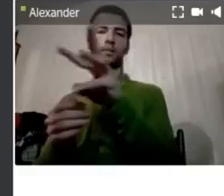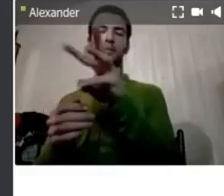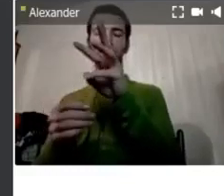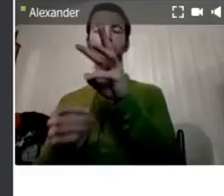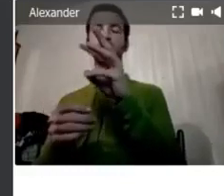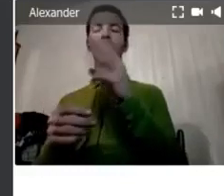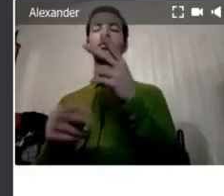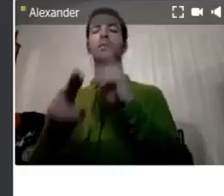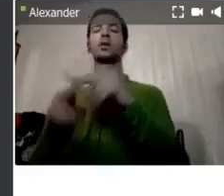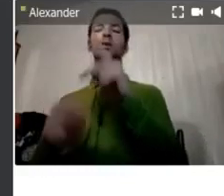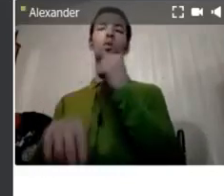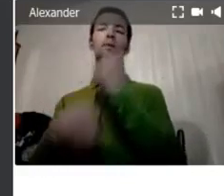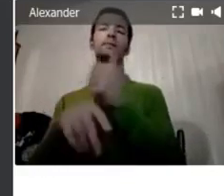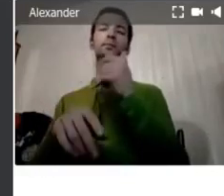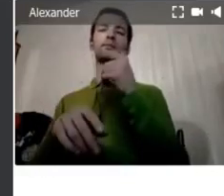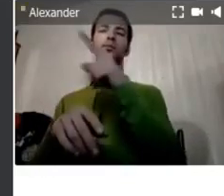Итак,